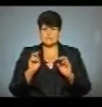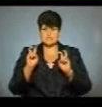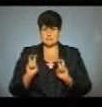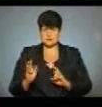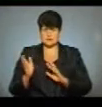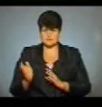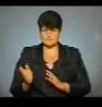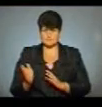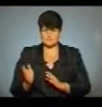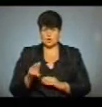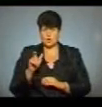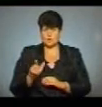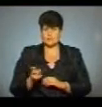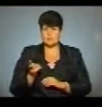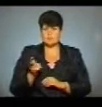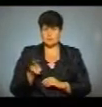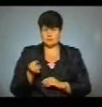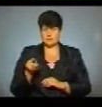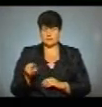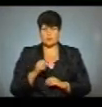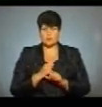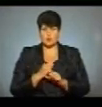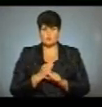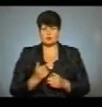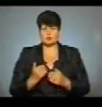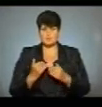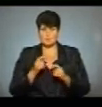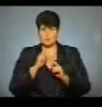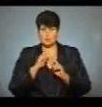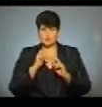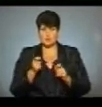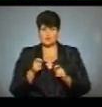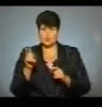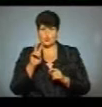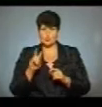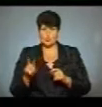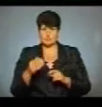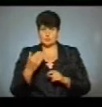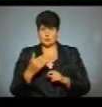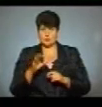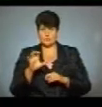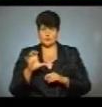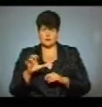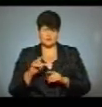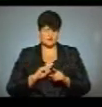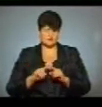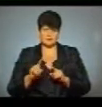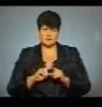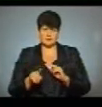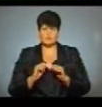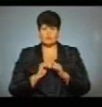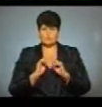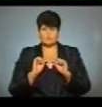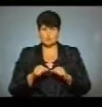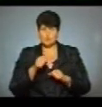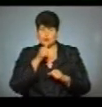І людина приходить, ми робимо такий подарунковий долар з його фотографією, швиденько, тобто показуючи. Кожен може